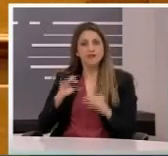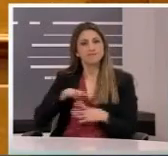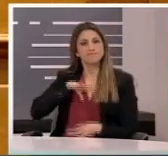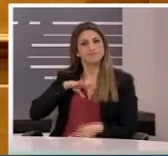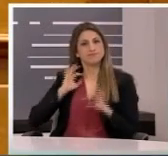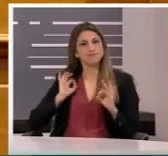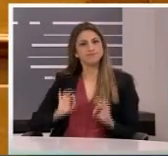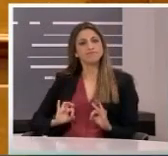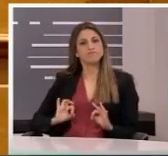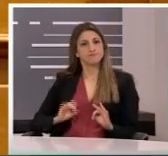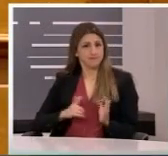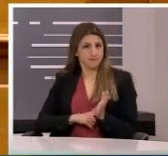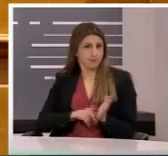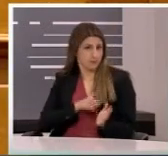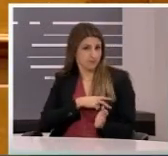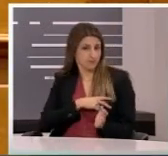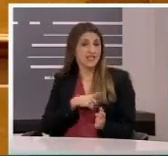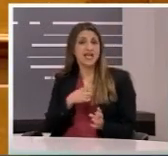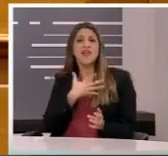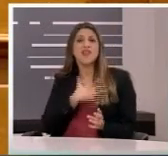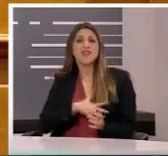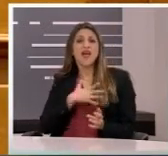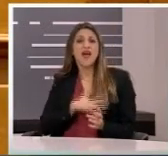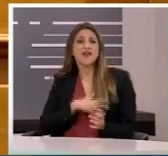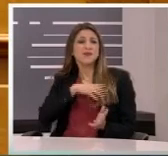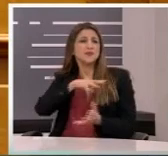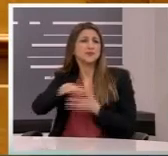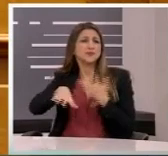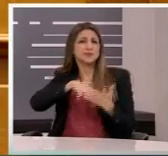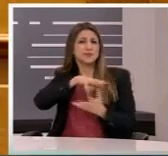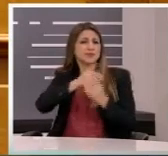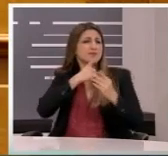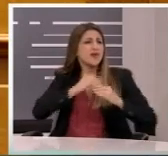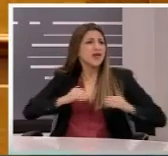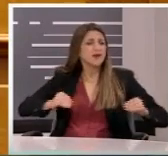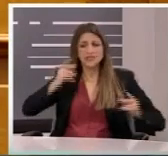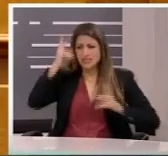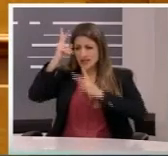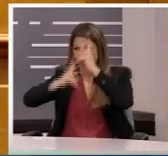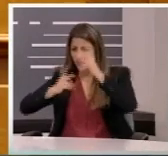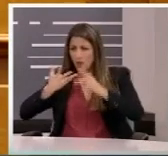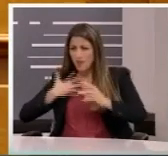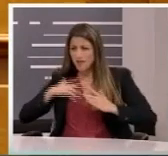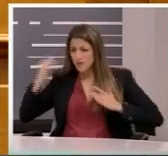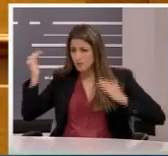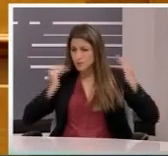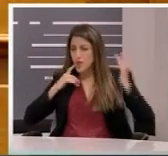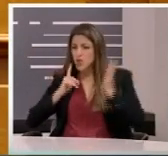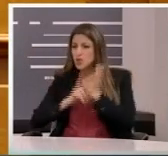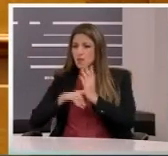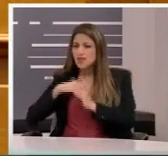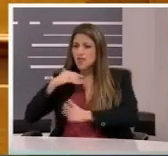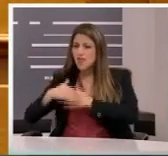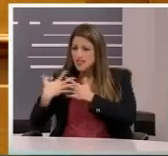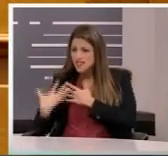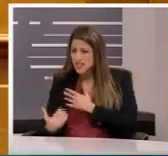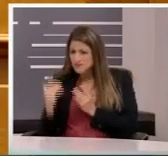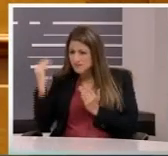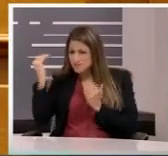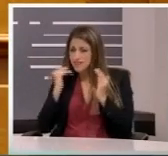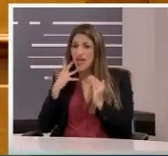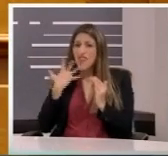ευπρέπεια ή ορθότητα. Ο σκοπός σας είναι να δημιουργήσετε θόρυβο. Σκοπός σας είναι να δημιουργήσετε επιφυλάξεις για την νομιμότητα της διαδικασίας. Σκοπός